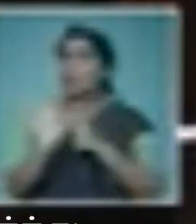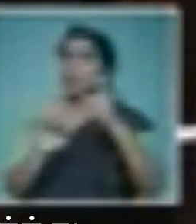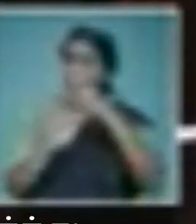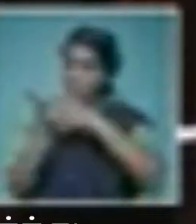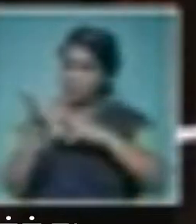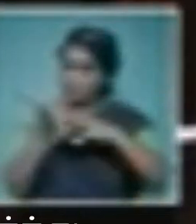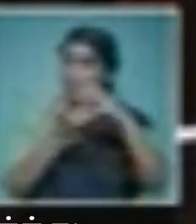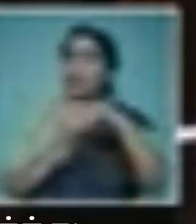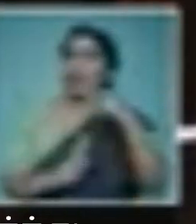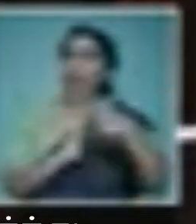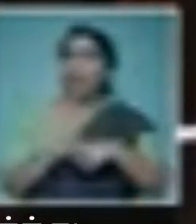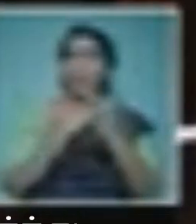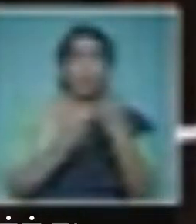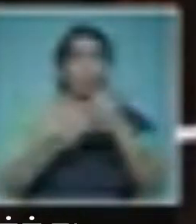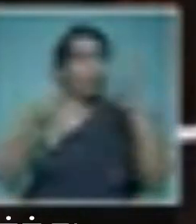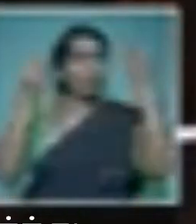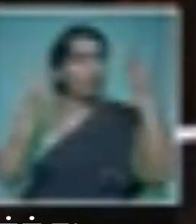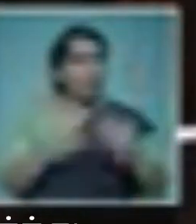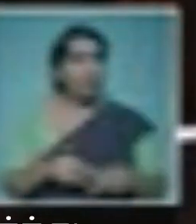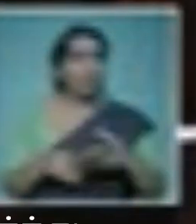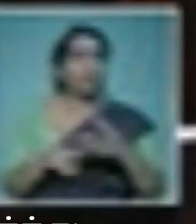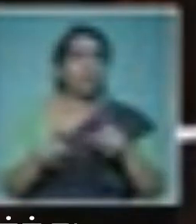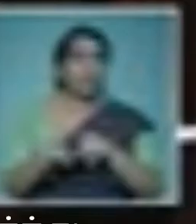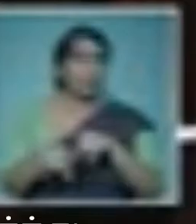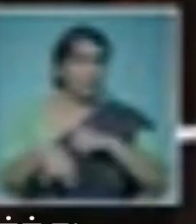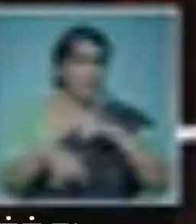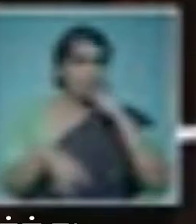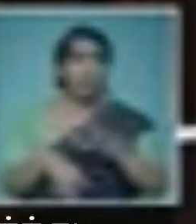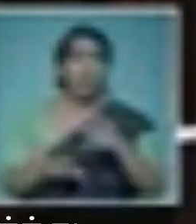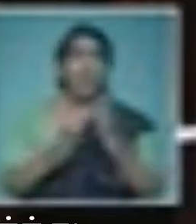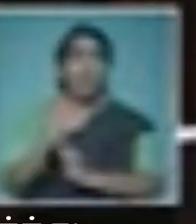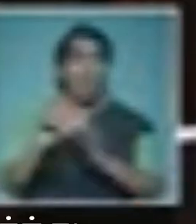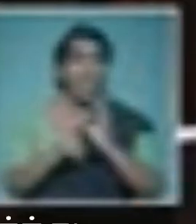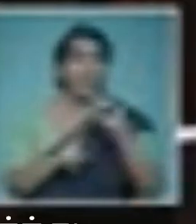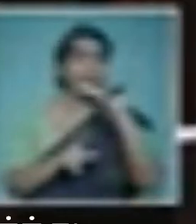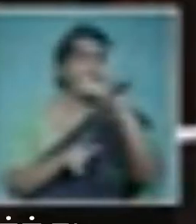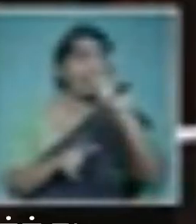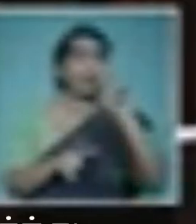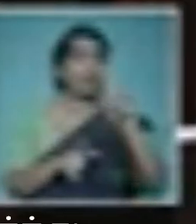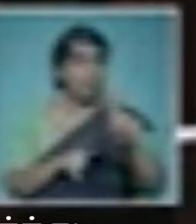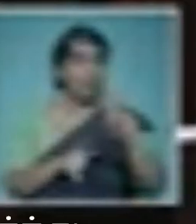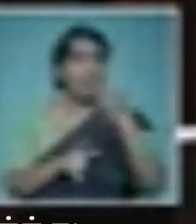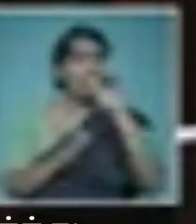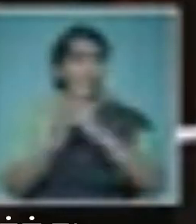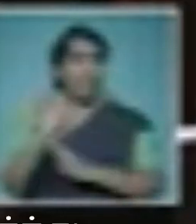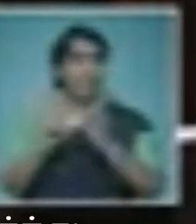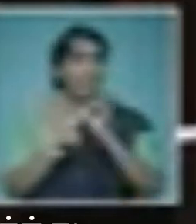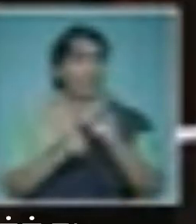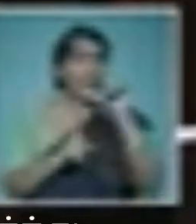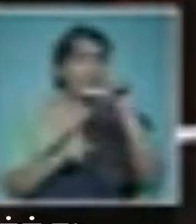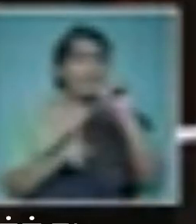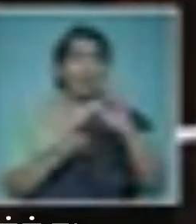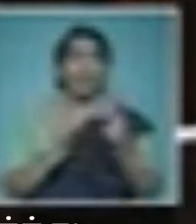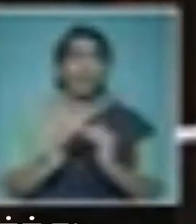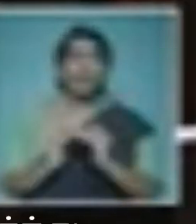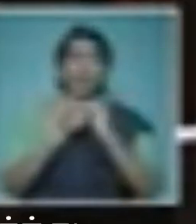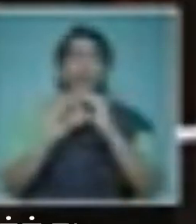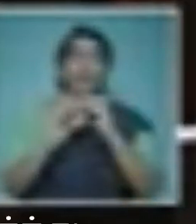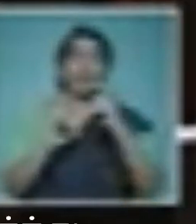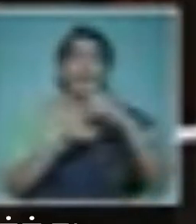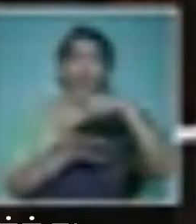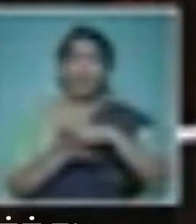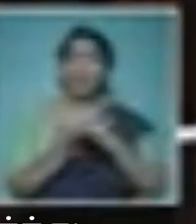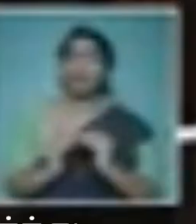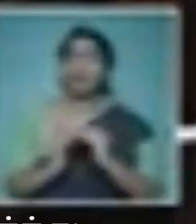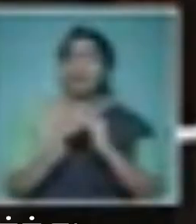සිදුවෙනවා ලංකාවේ ආර්ථිකය කඩා වැටලා තියෙන වෙලාවක ඇමතිවරු 71ක් ඒ ඇමතිවරු 70කට වඩා දිස්ත්‍රික් සංවර්ධන කමිටු වල සභාපති කියලා